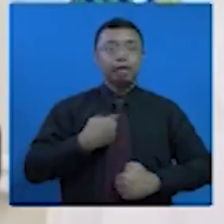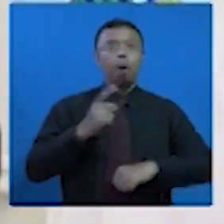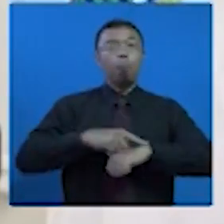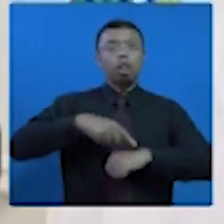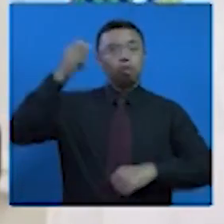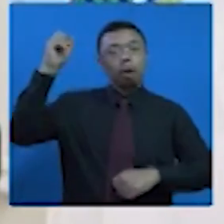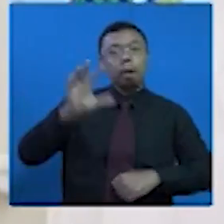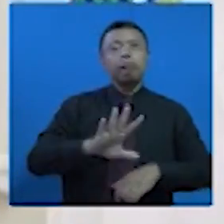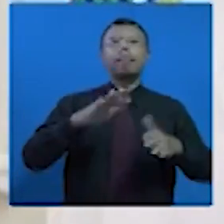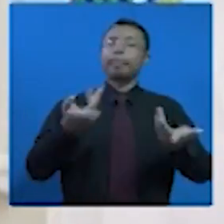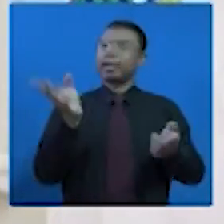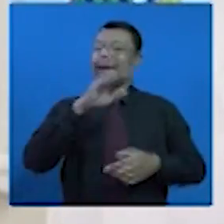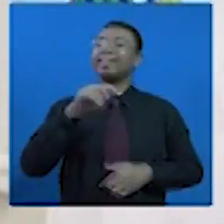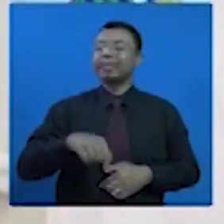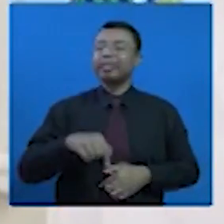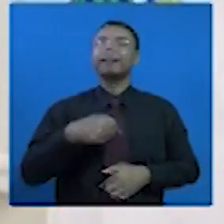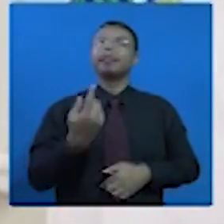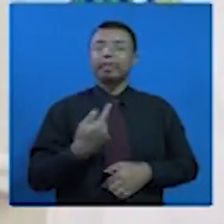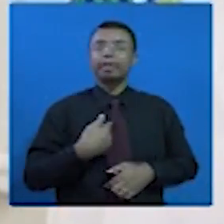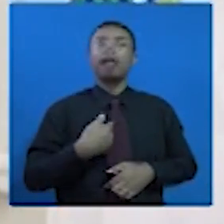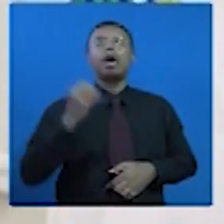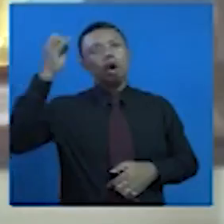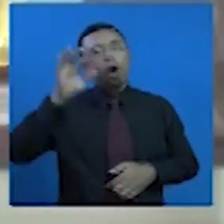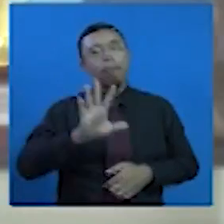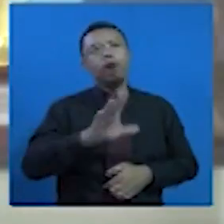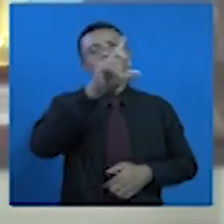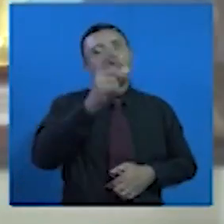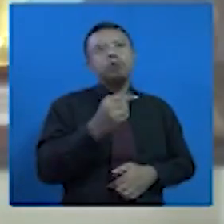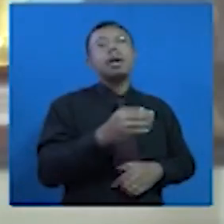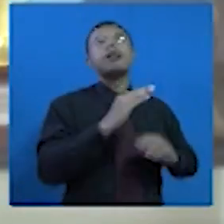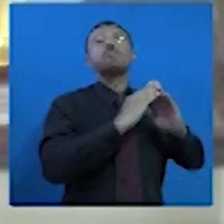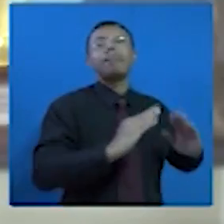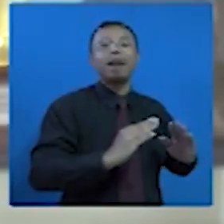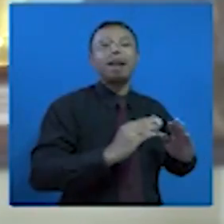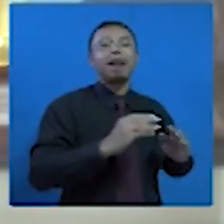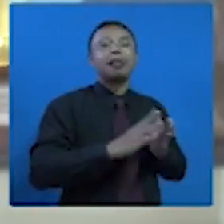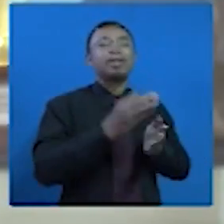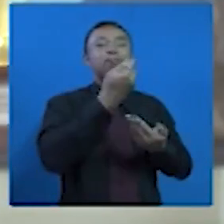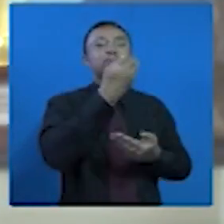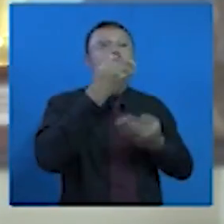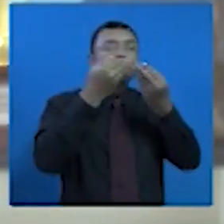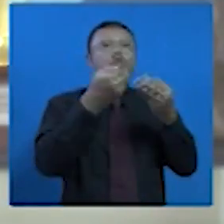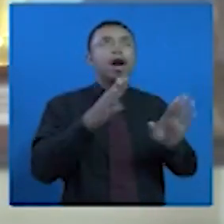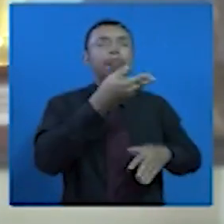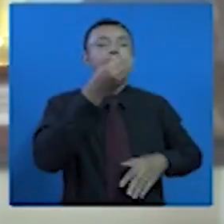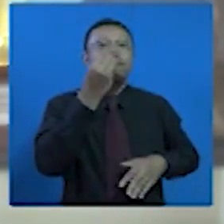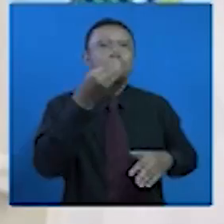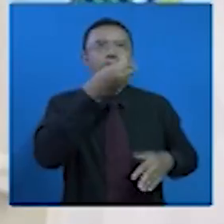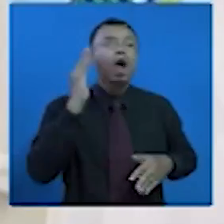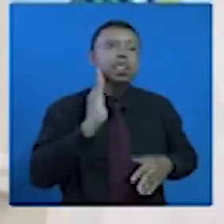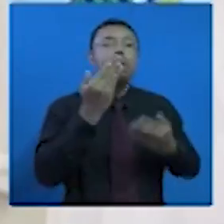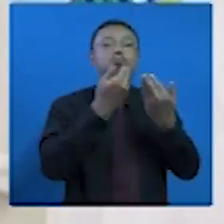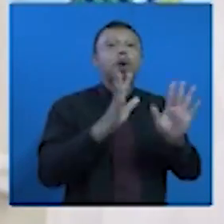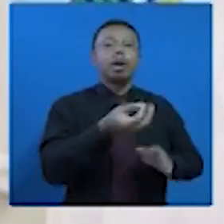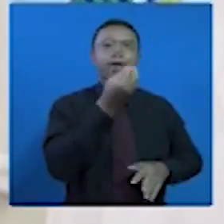bulan Romadhon hari ini kita menjalankan romado di rumah efektor atau buka puasa di rumah tarawih di rumah